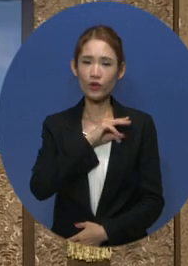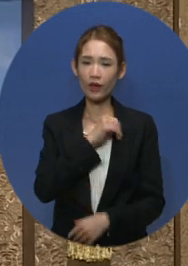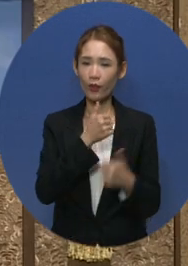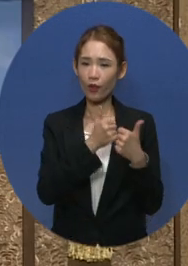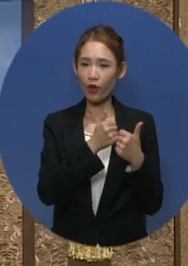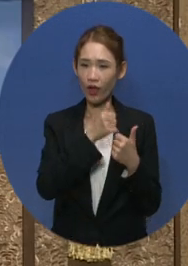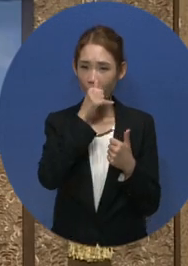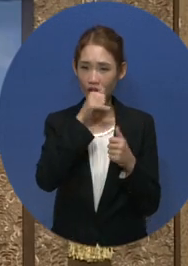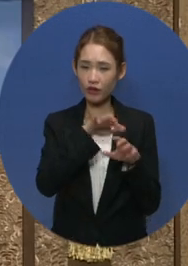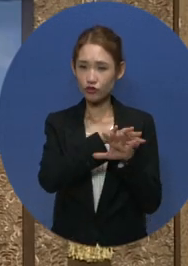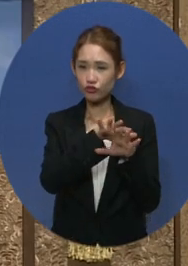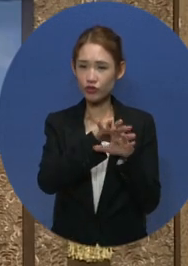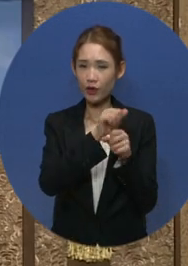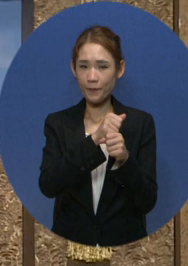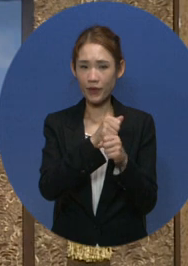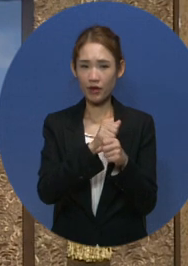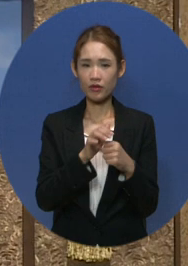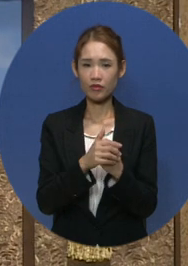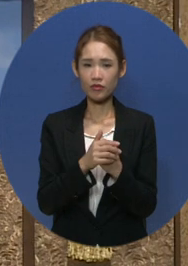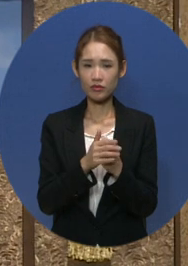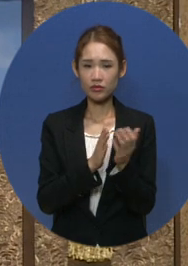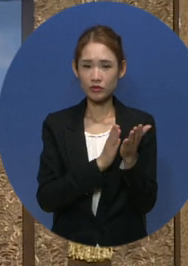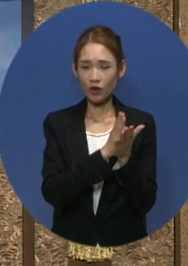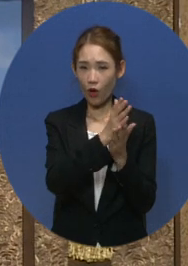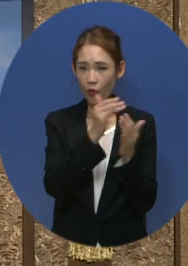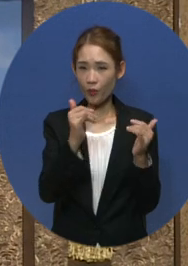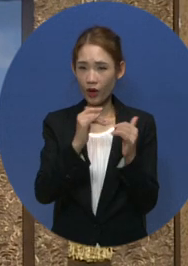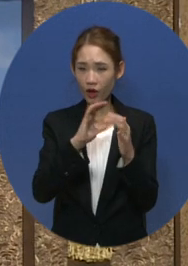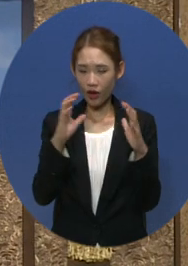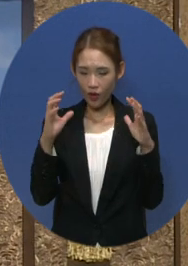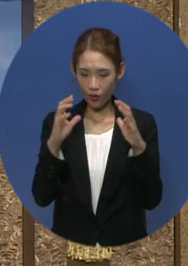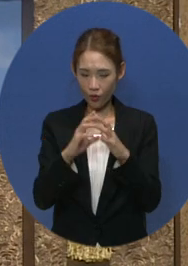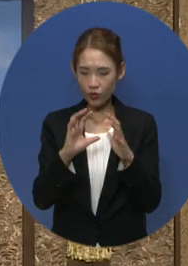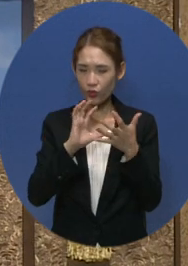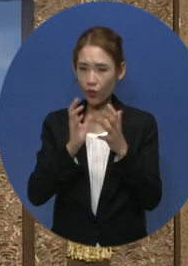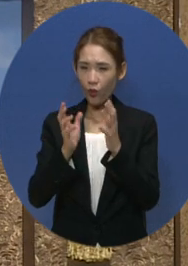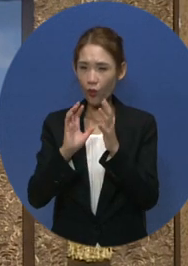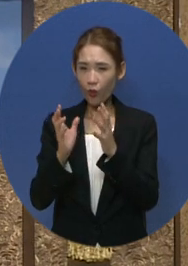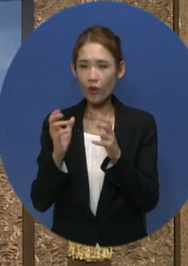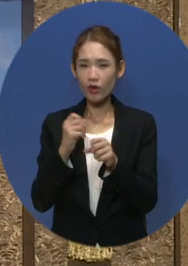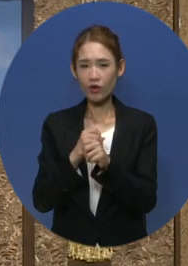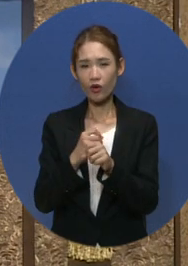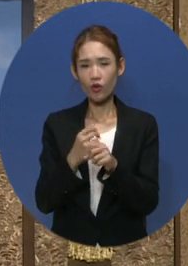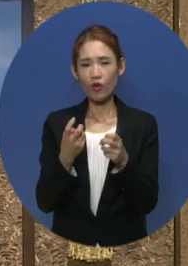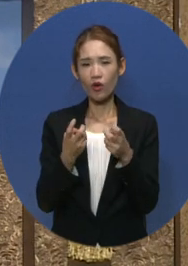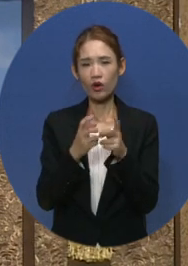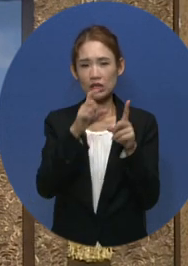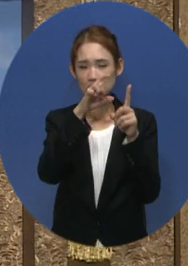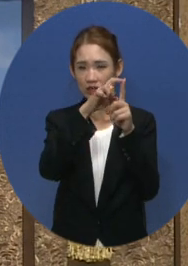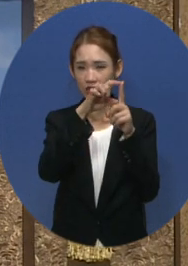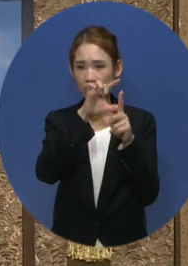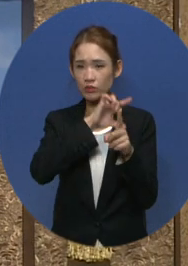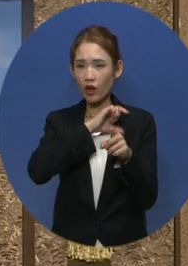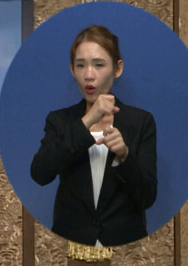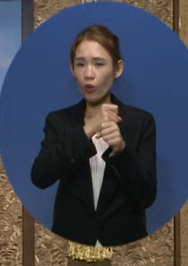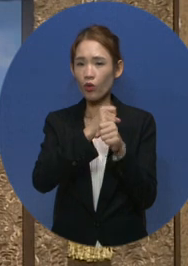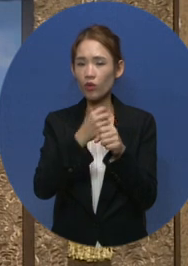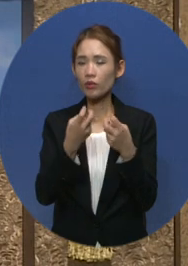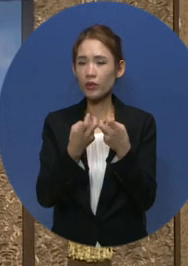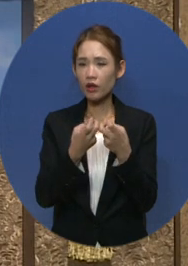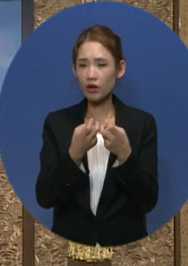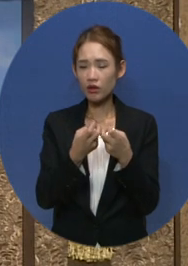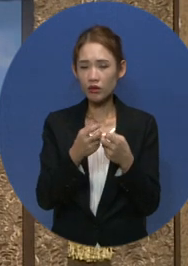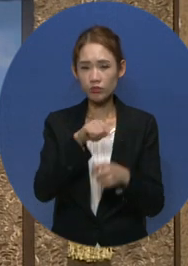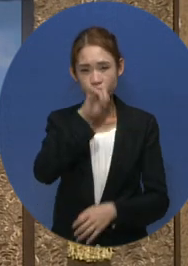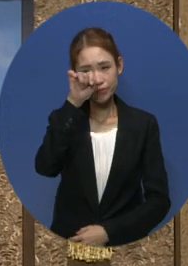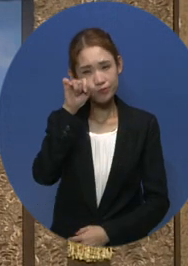위원회를 저희가 구성을 했는데 그쪽에 이제 전문가들이 모여가지고 토론을 많이 했어요. 우리가 어떻게 명칭을 잡을 거냐. 그래서